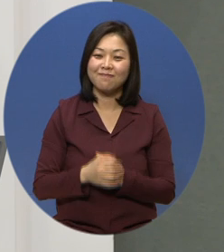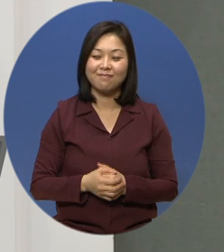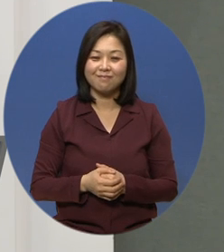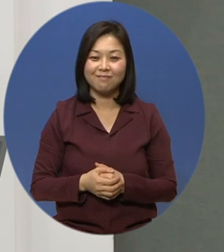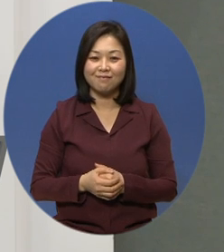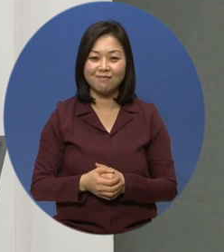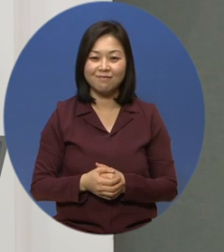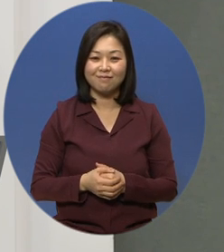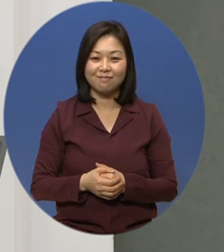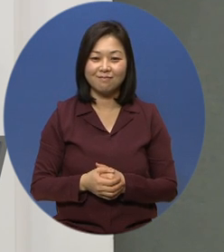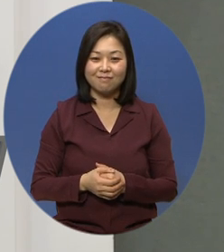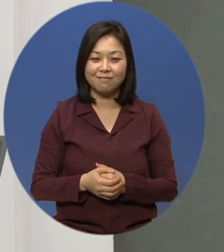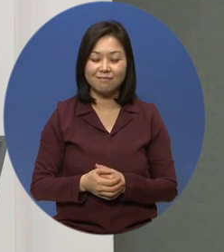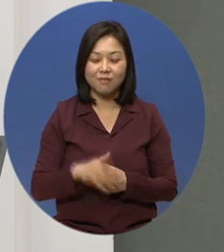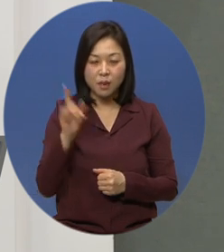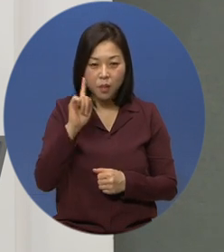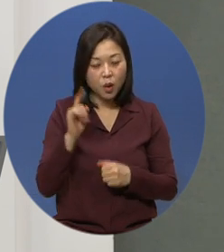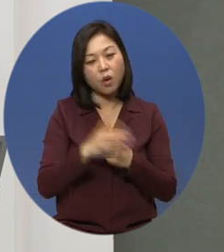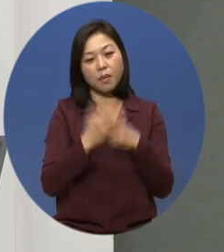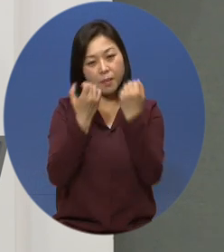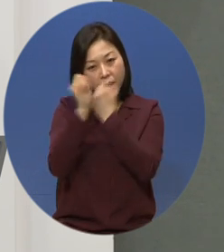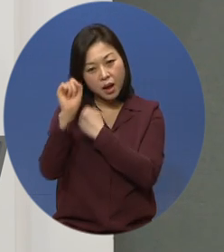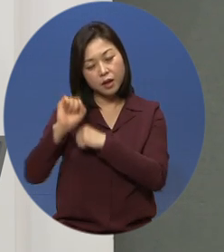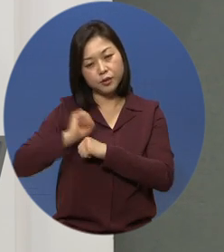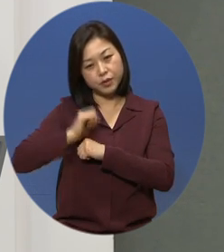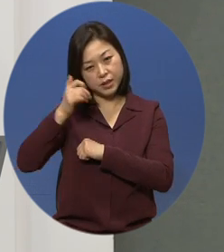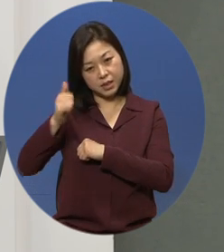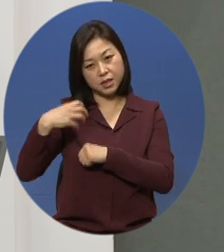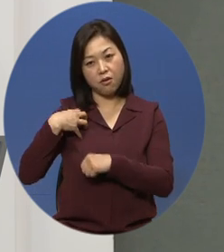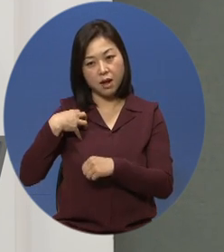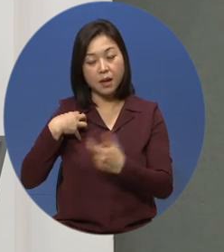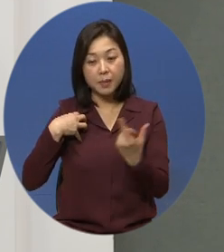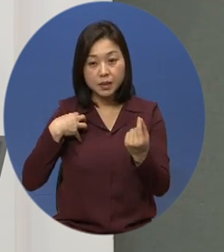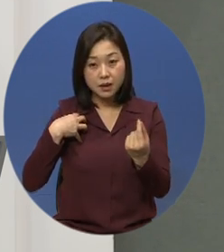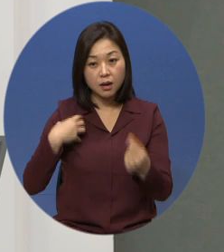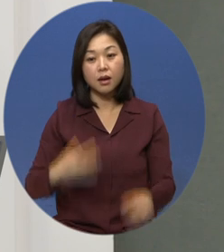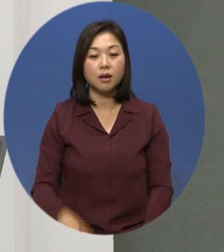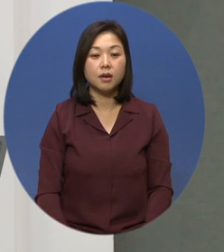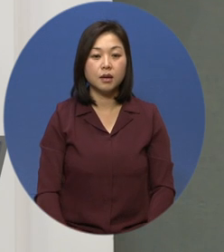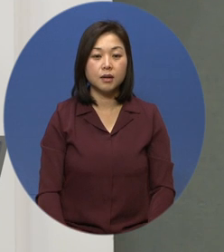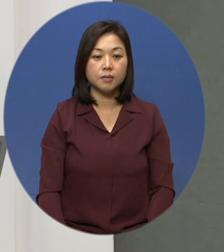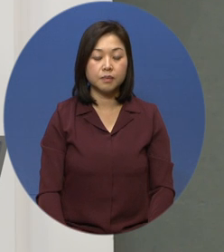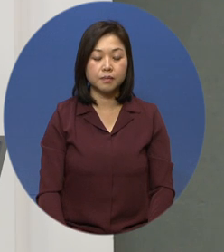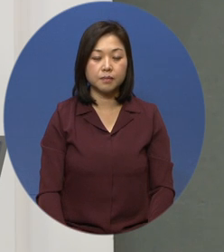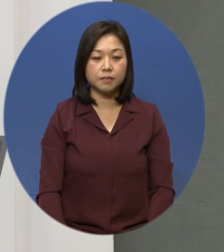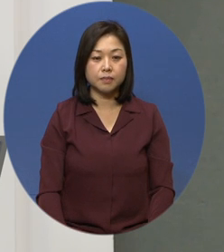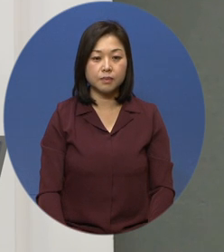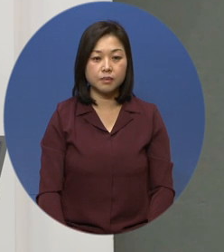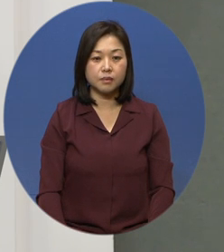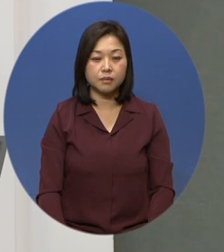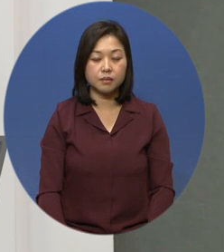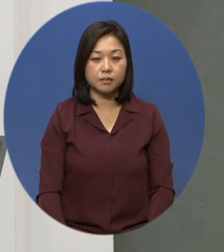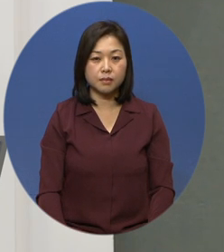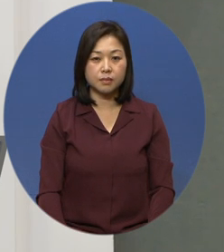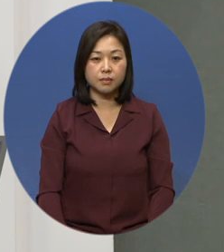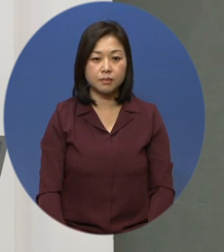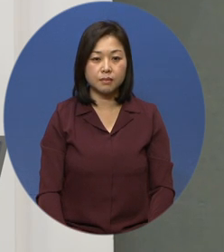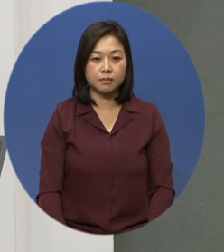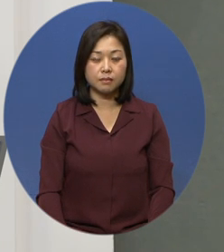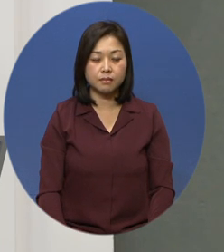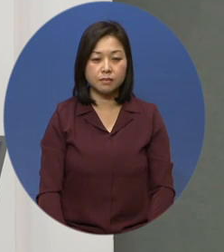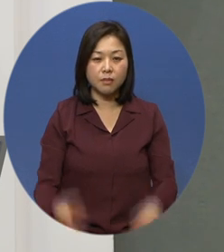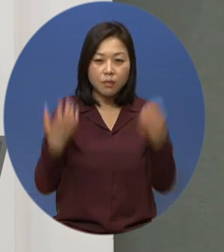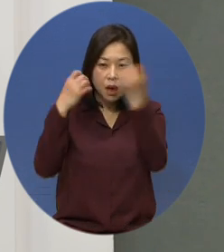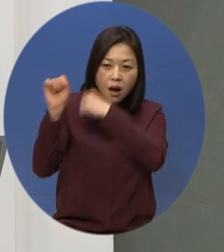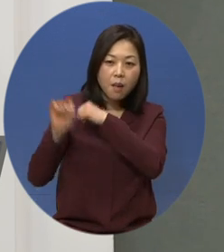여기에서 이제 그 탈 0 병력을 했죠 4 어 그런데 그 물론 탈영병 이라고